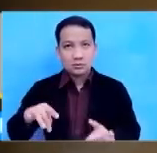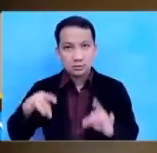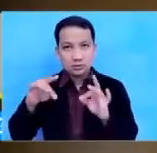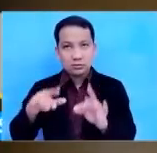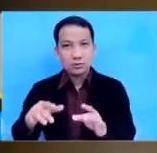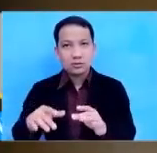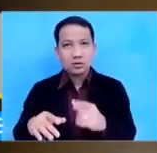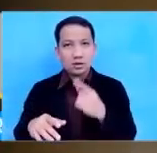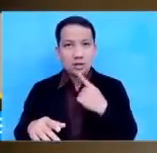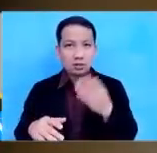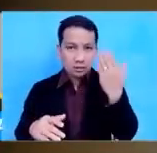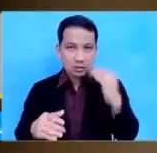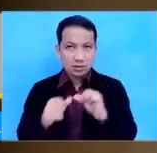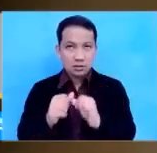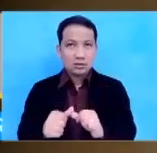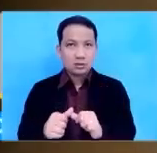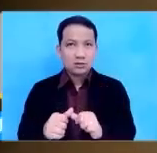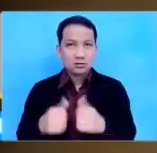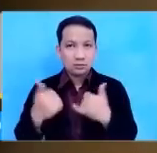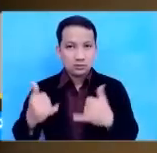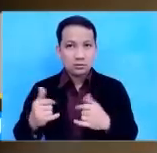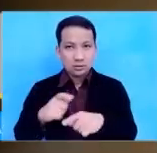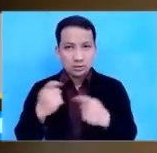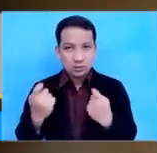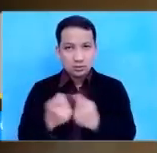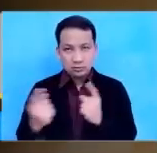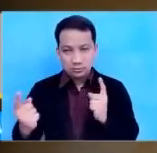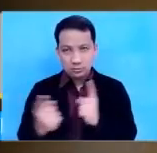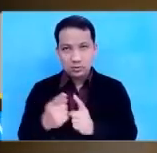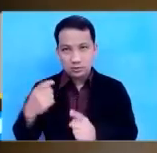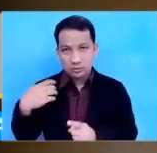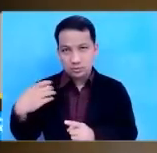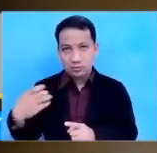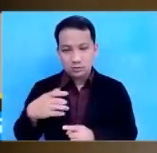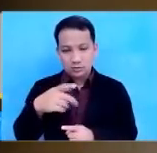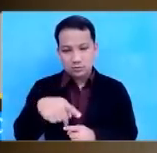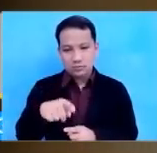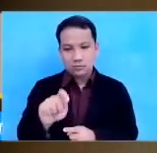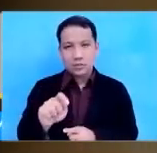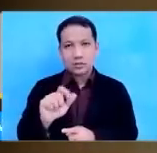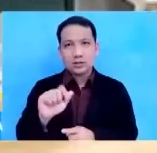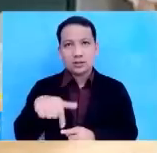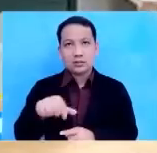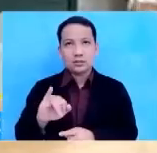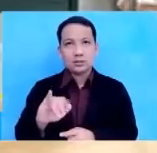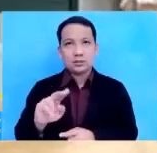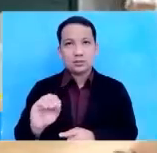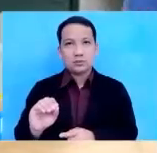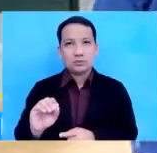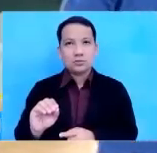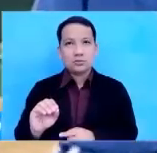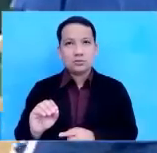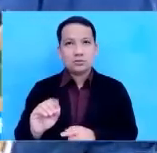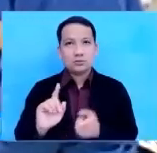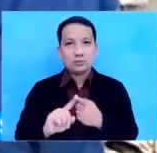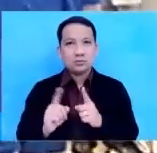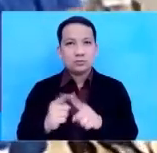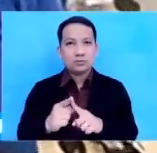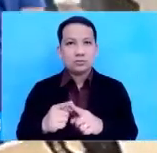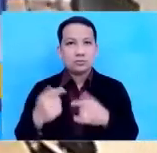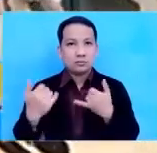pa lang niya makikita ang kanyang teammates at coach na si Pat Aquino. We'd be having a friendly